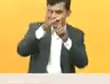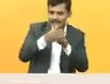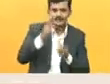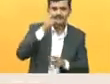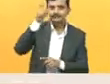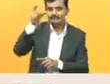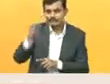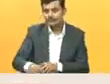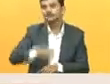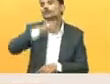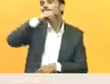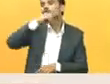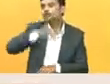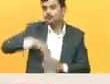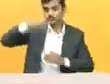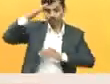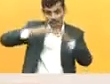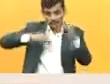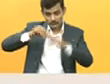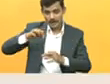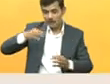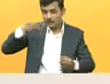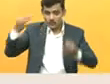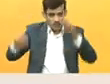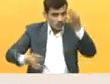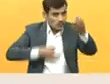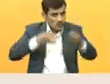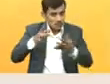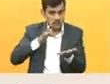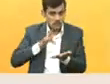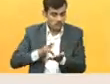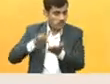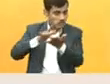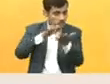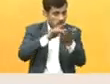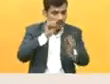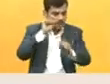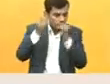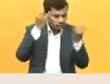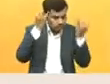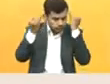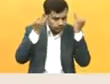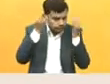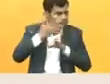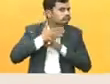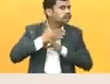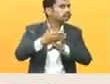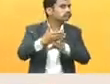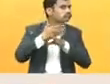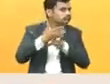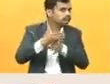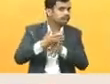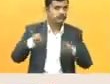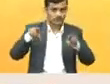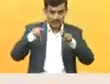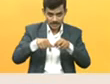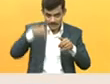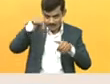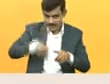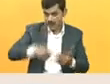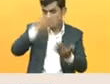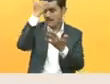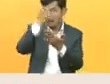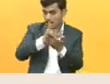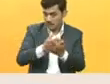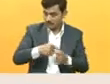और इंफ्रास्ट्रक्चर जैसे कई सेक्टर्स को लेकर अपने आइडियाज शेयर किए। यह कार्यक्रम